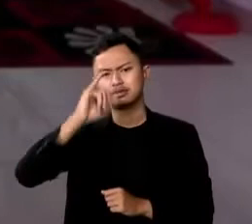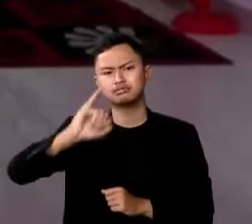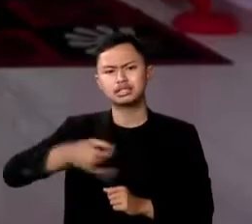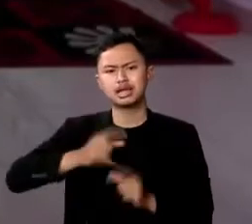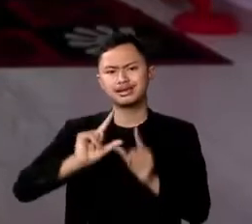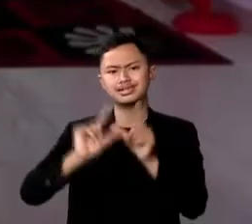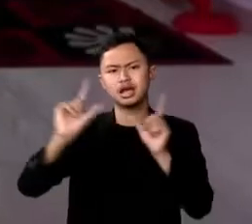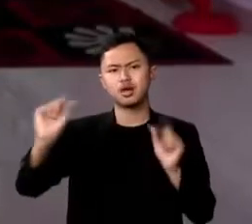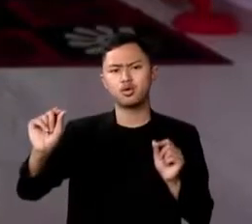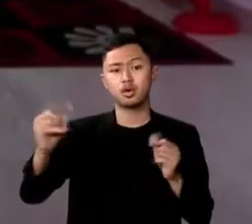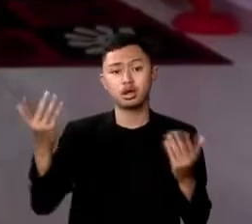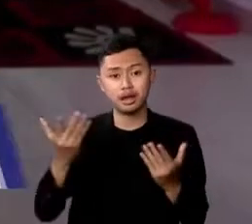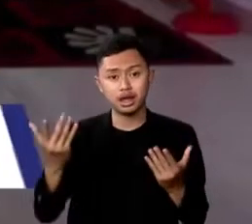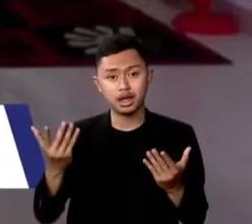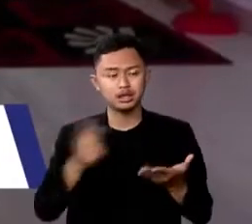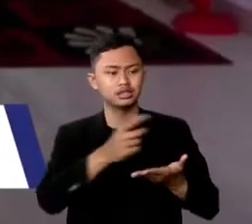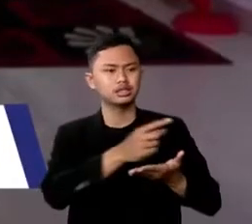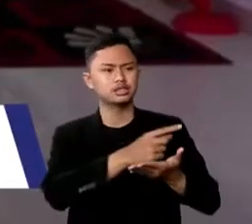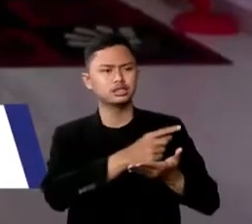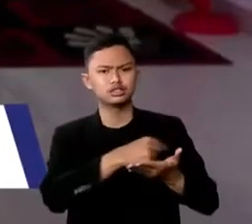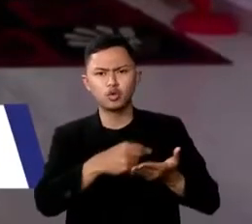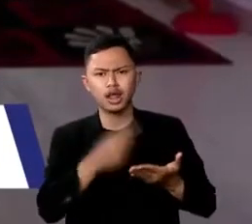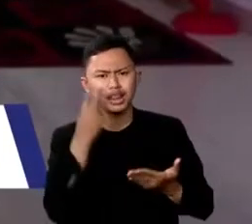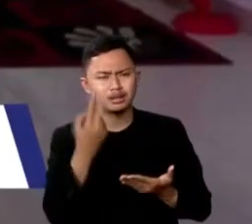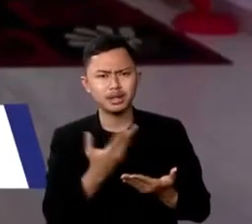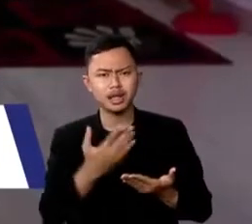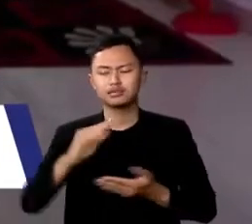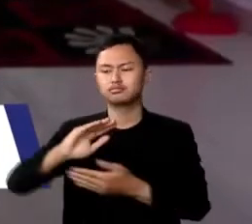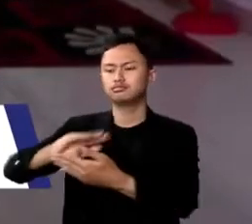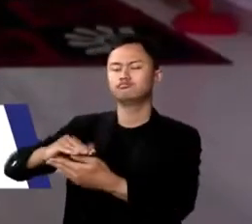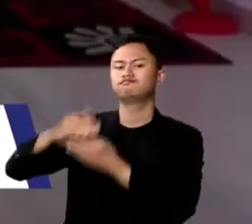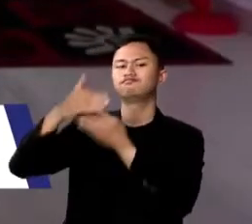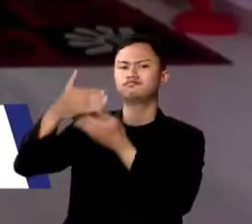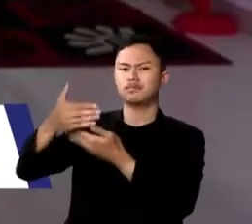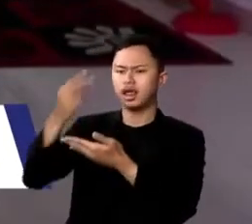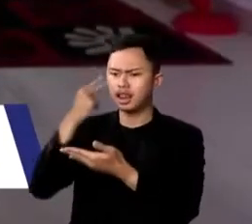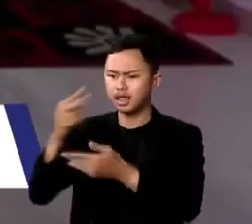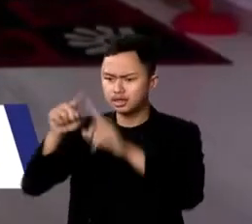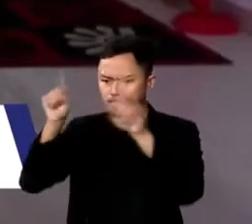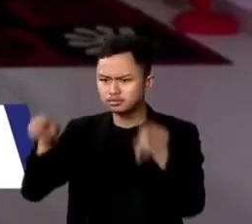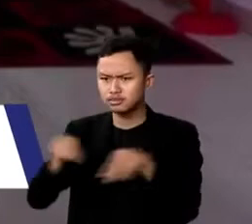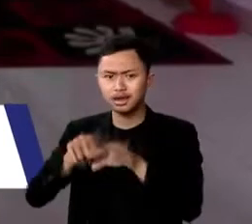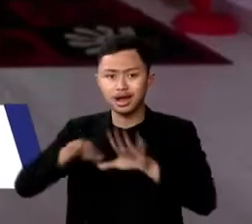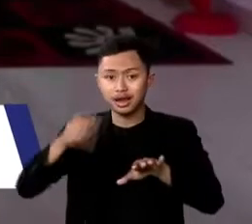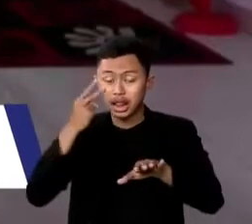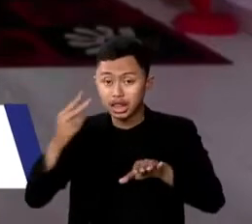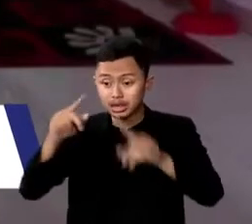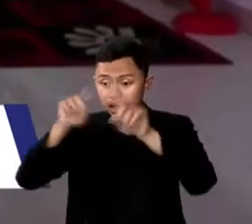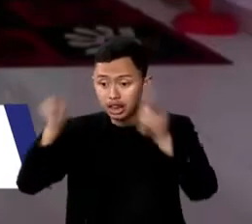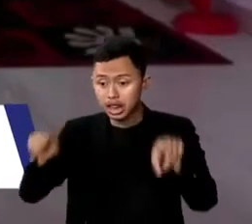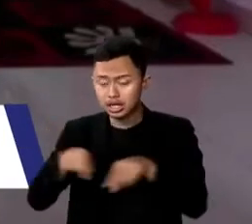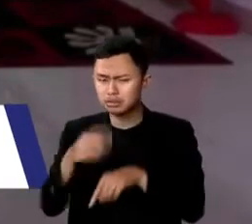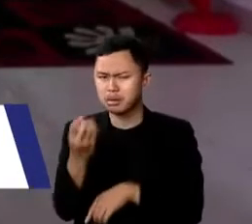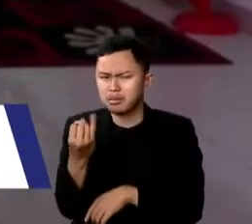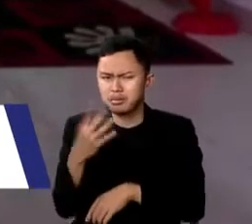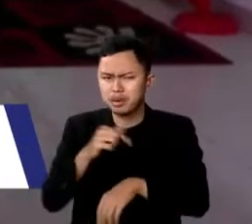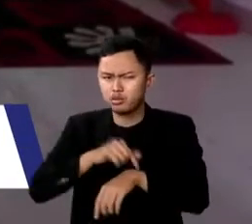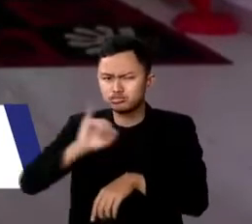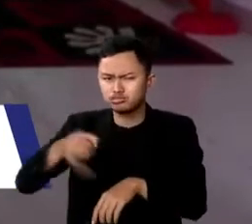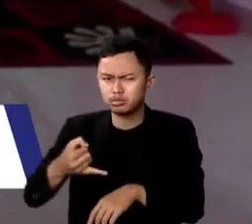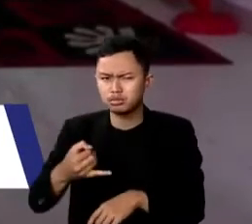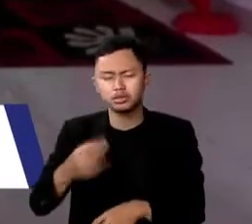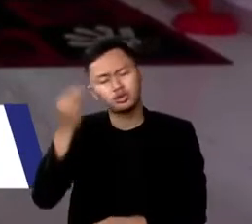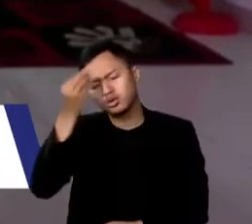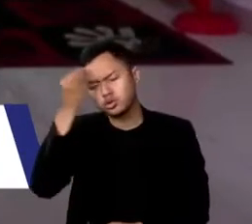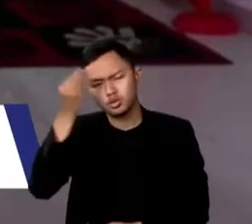jarak jauh ke mana Ke sekolah menatap melalui layar dan kemampuan anak untuk terus Menatap layar sampai berjam-jam itu